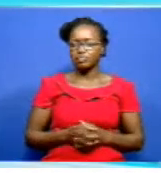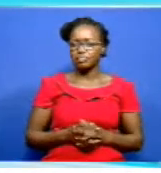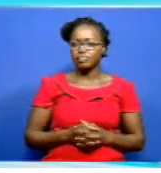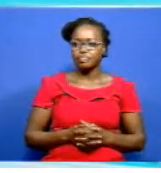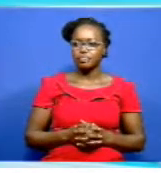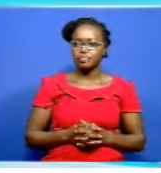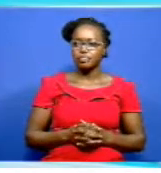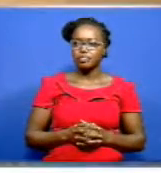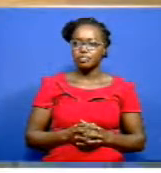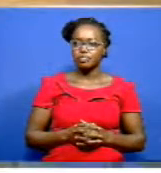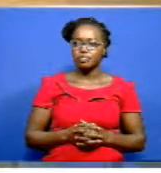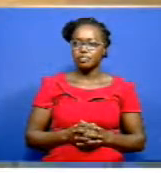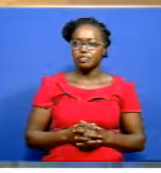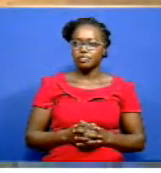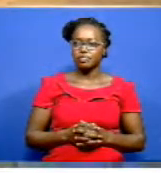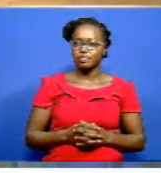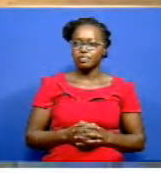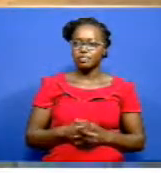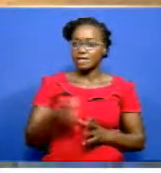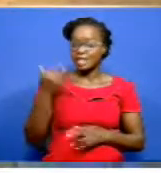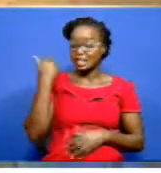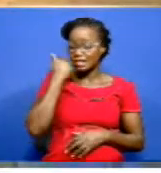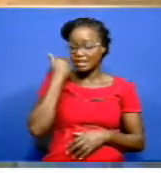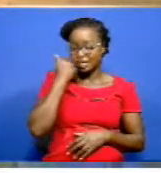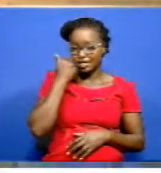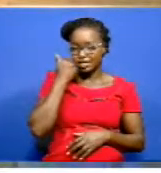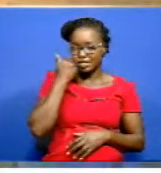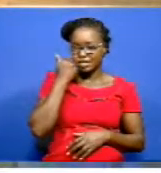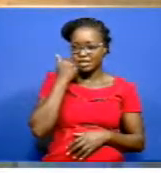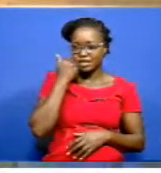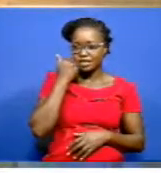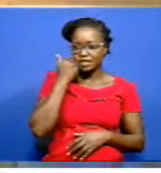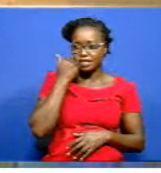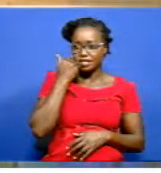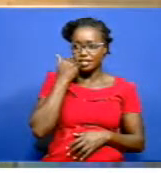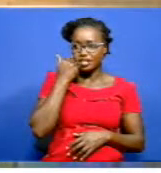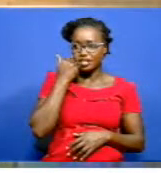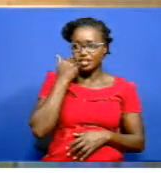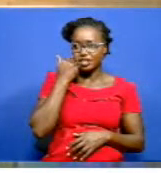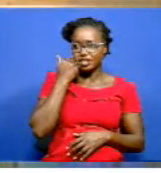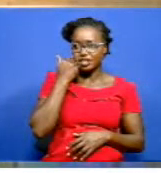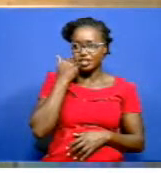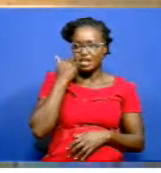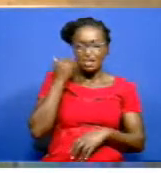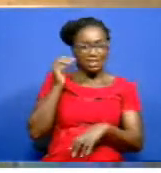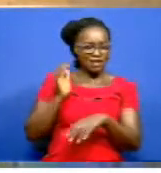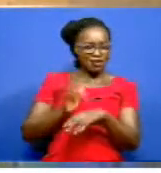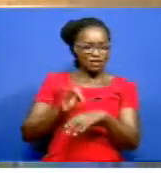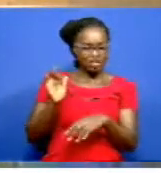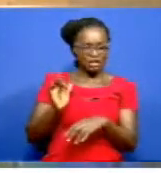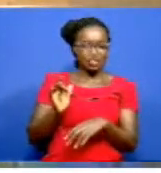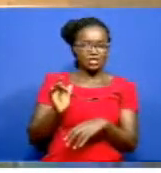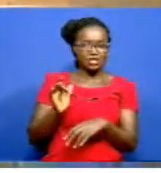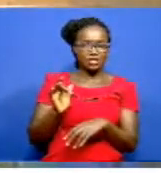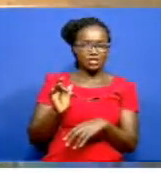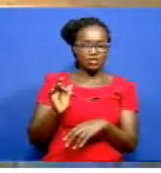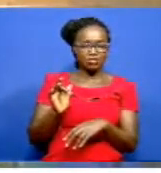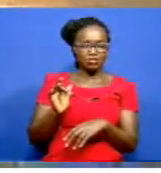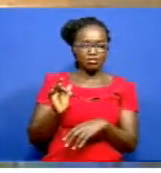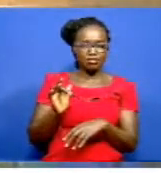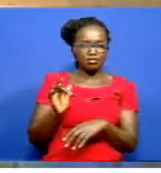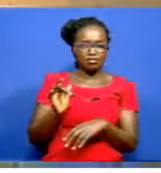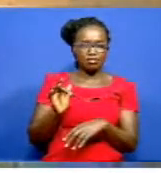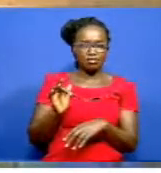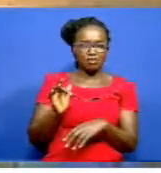Ni akili, ni ugonjwa wa, naweza sema ina affect wa